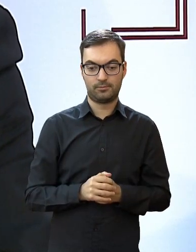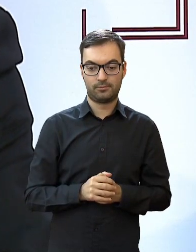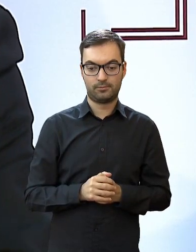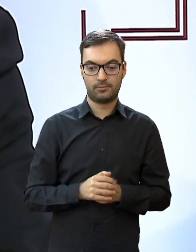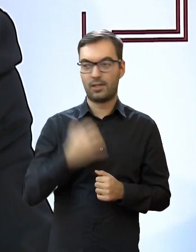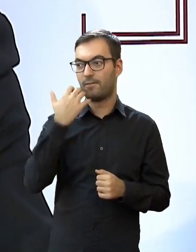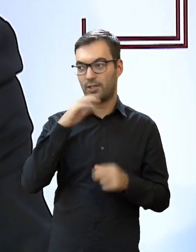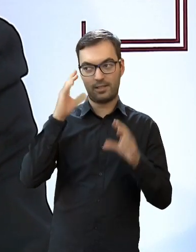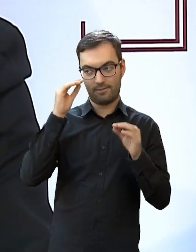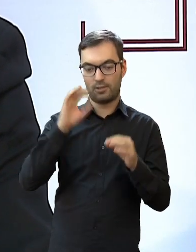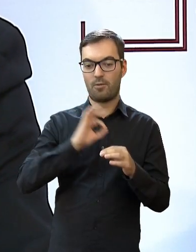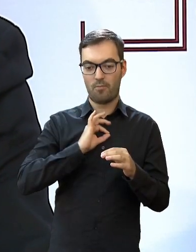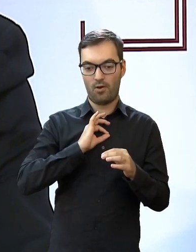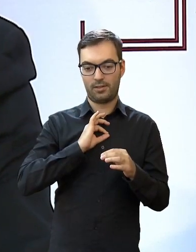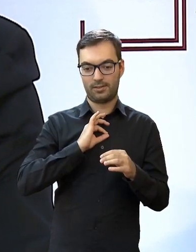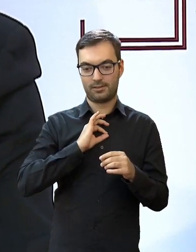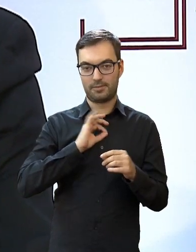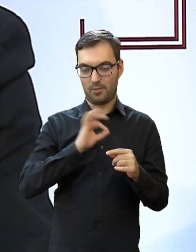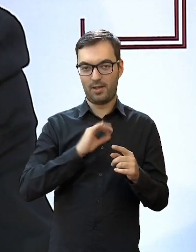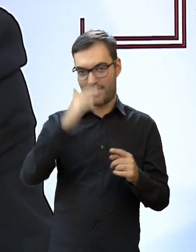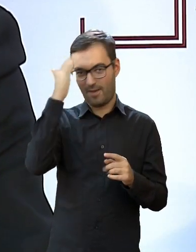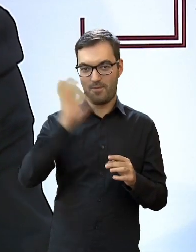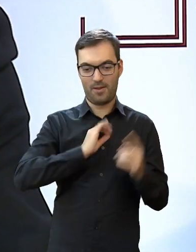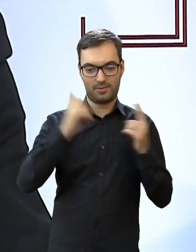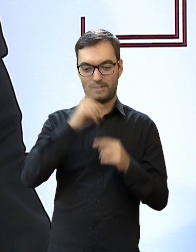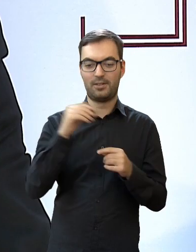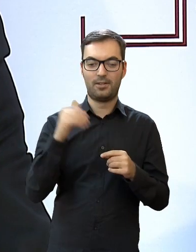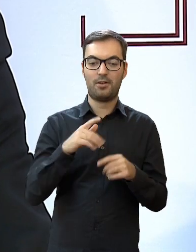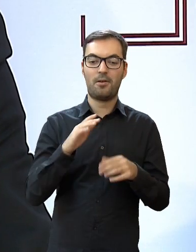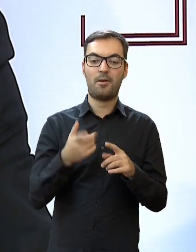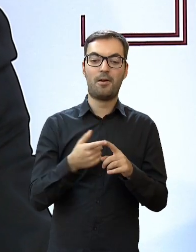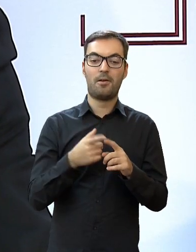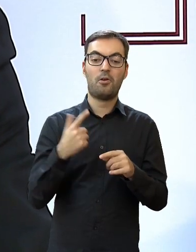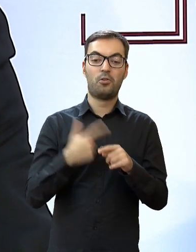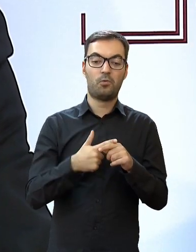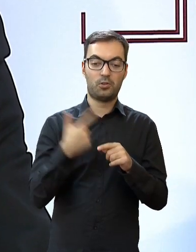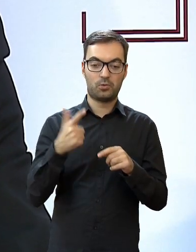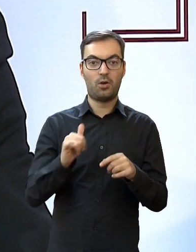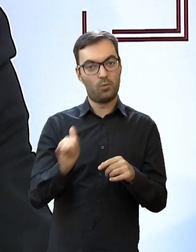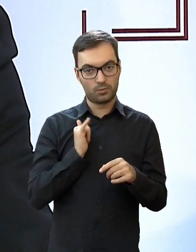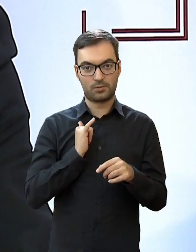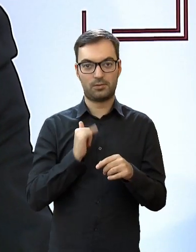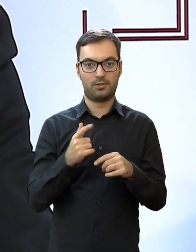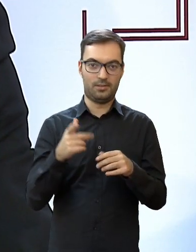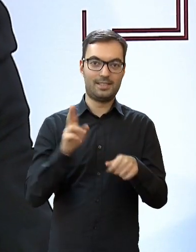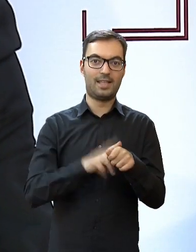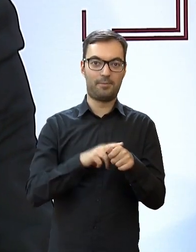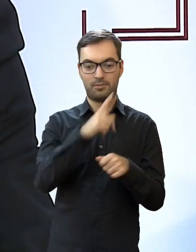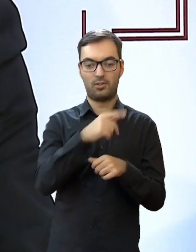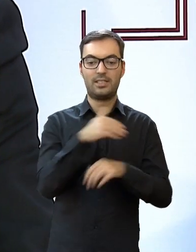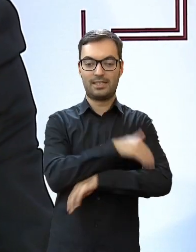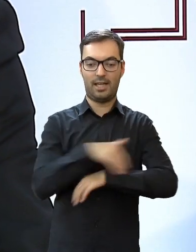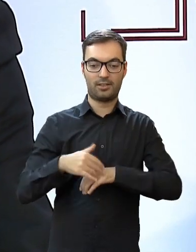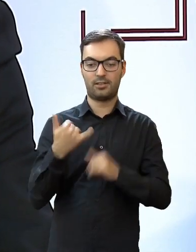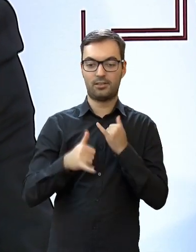Wczesnowieczorne, według mojej interpretacji. Wczesnowieczorne, bo mam siłą tą 22, muszę mieć zapas, jeśli chodzi o zagraniczne obwody. Bo jeżeli